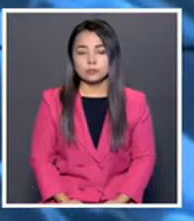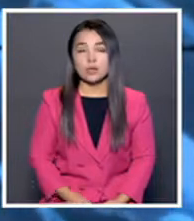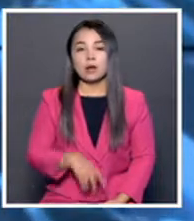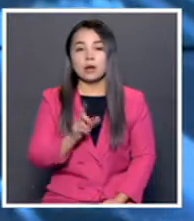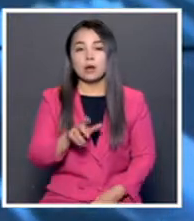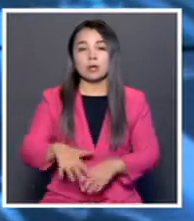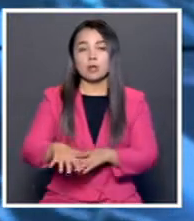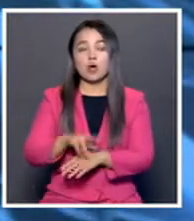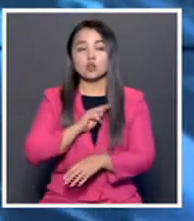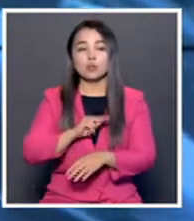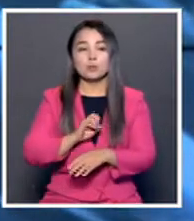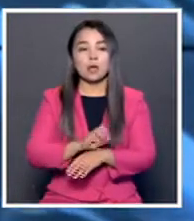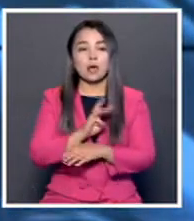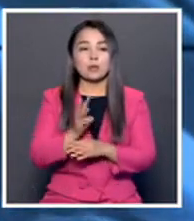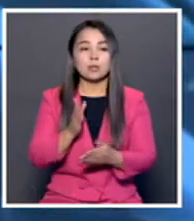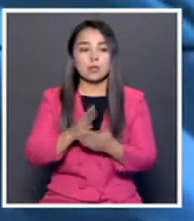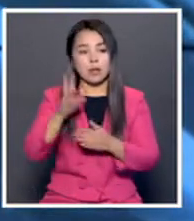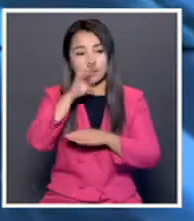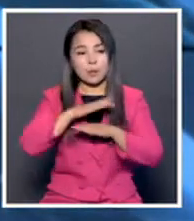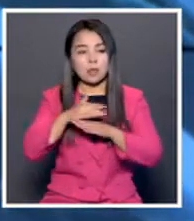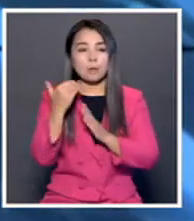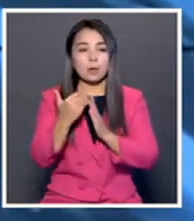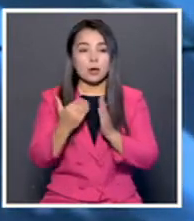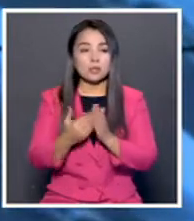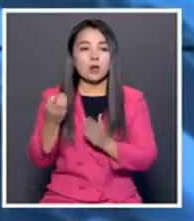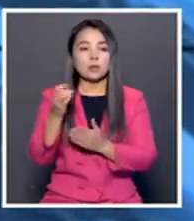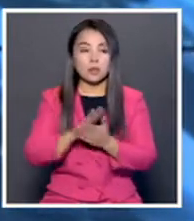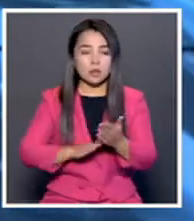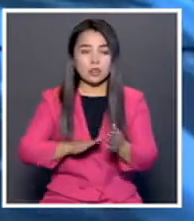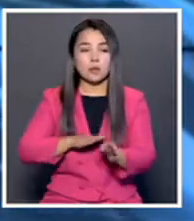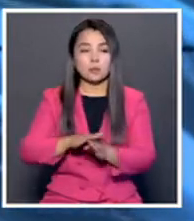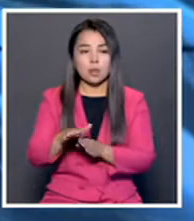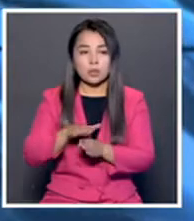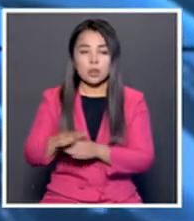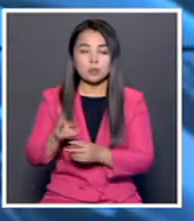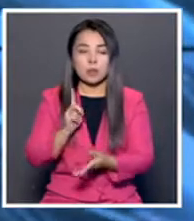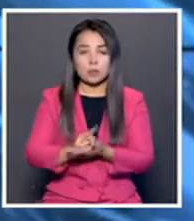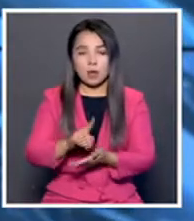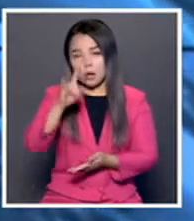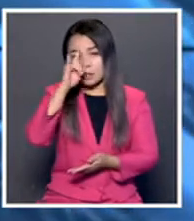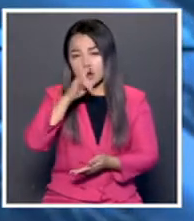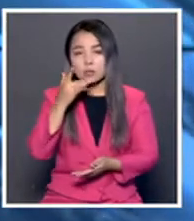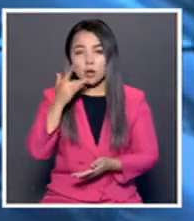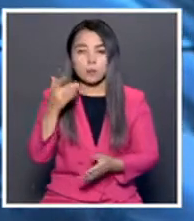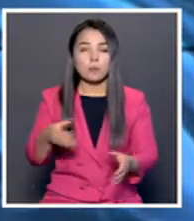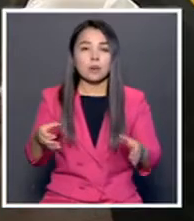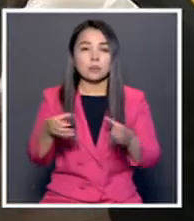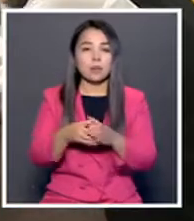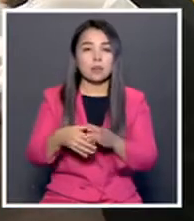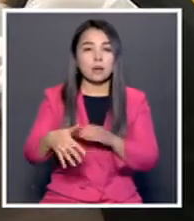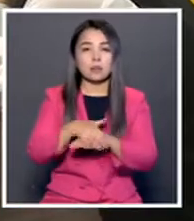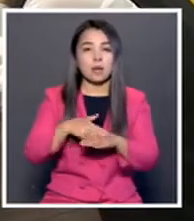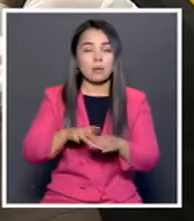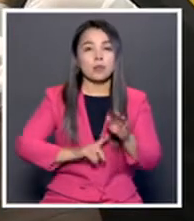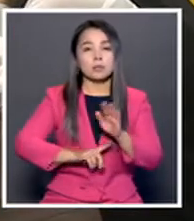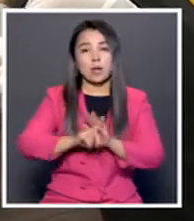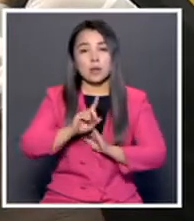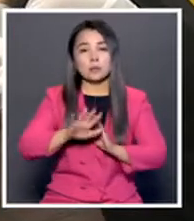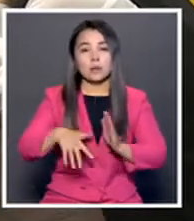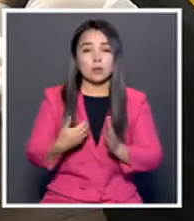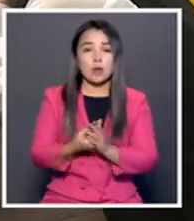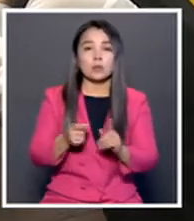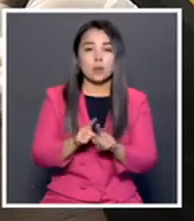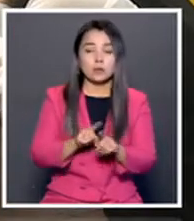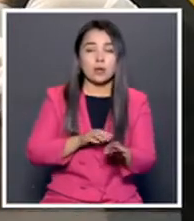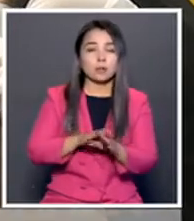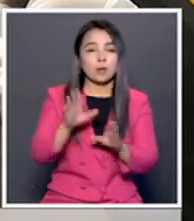Халықты жұмыспен қамтуға арналған мемлекеттік бағдарламаларды әлі де жетілдіру қажет. Қазақстан коммунистік халықтық партиясы осыған дейінгі бастамалар ойдағыдай